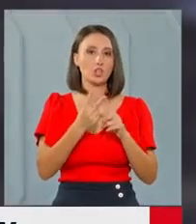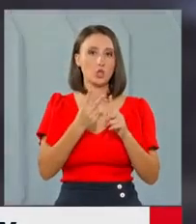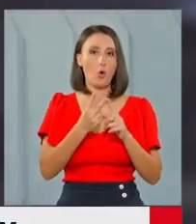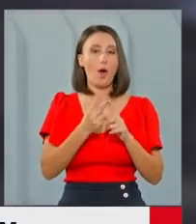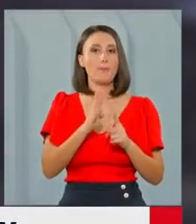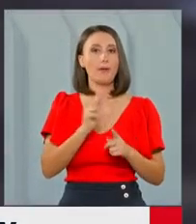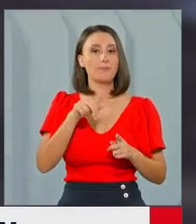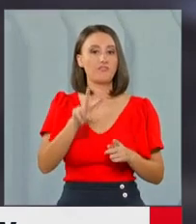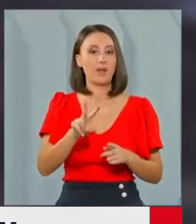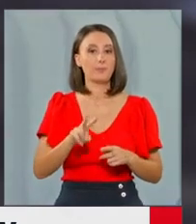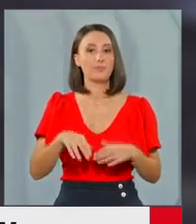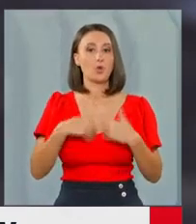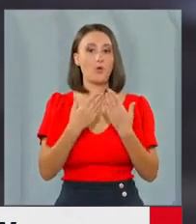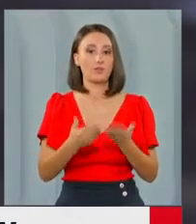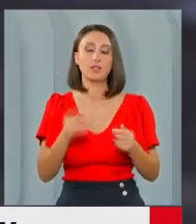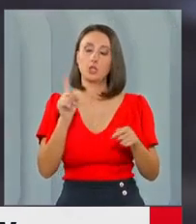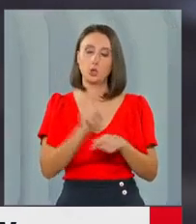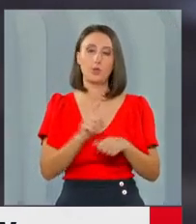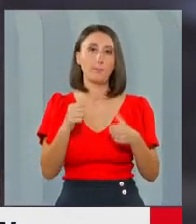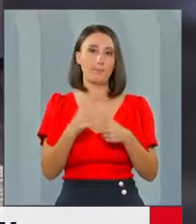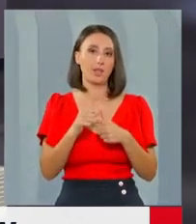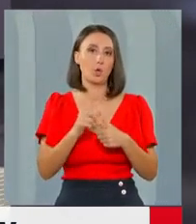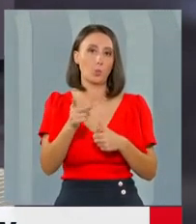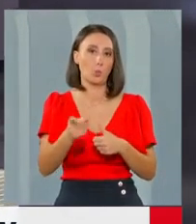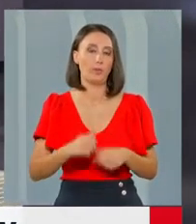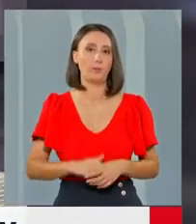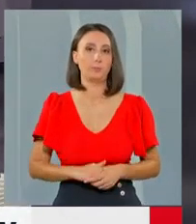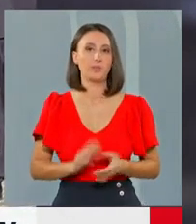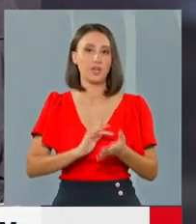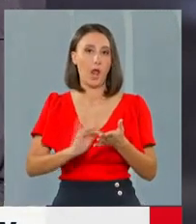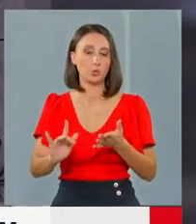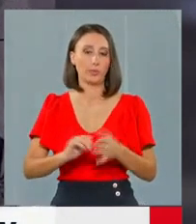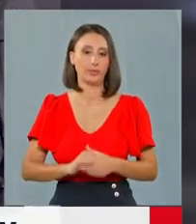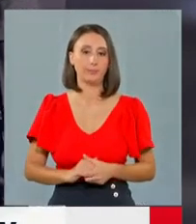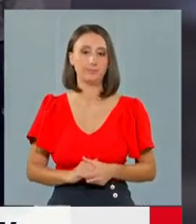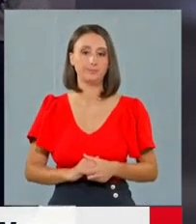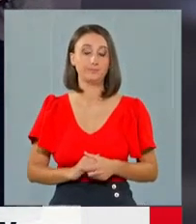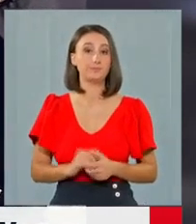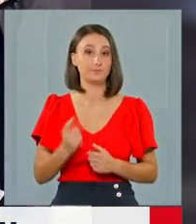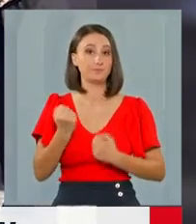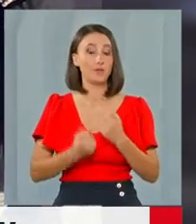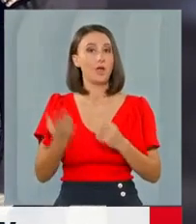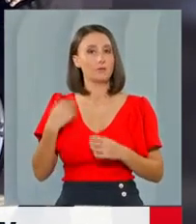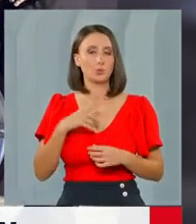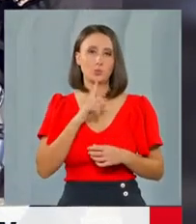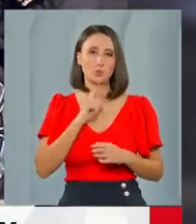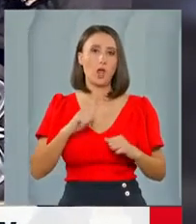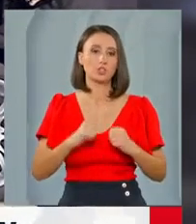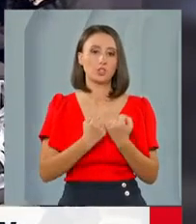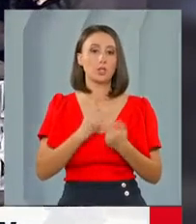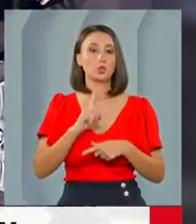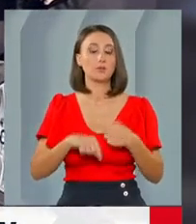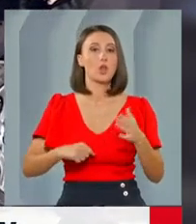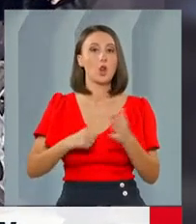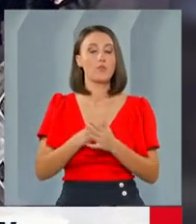limuzină BMW pusă la dispoziție tot de Bavaria România în mod gratuit cu această mașină a avut și un mic accident după